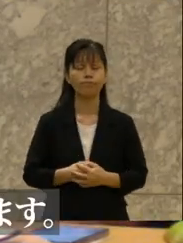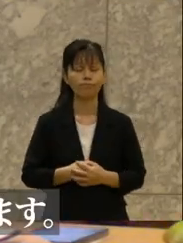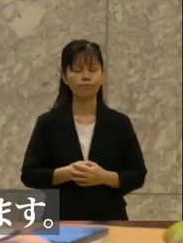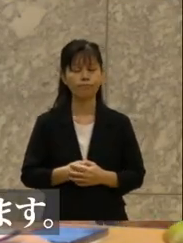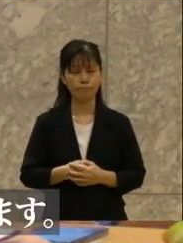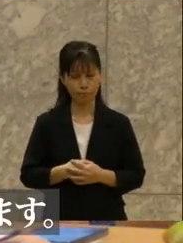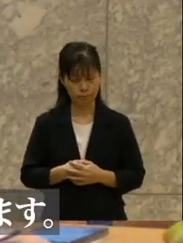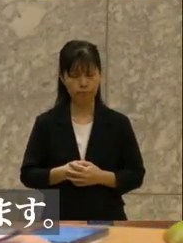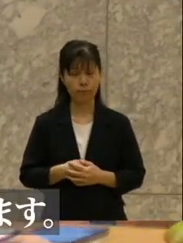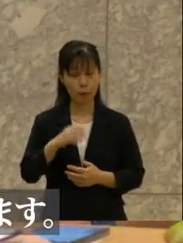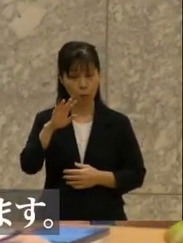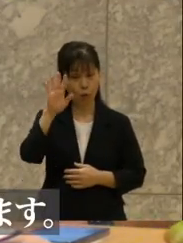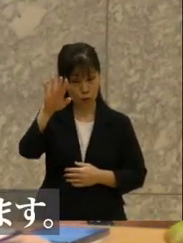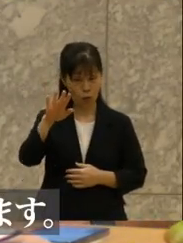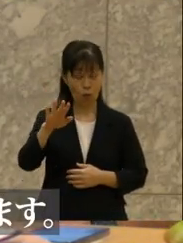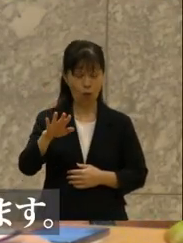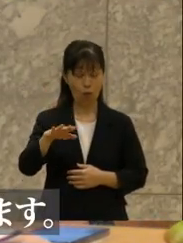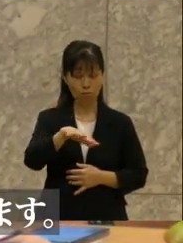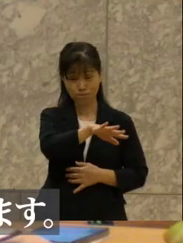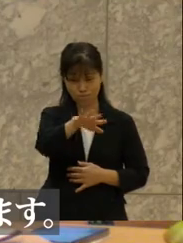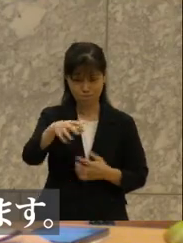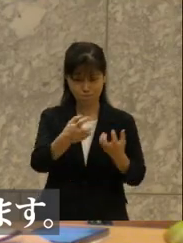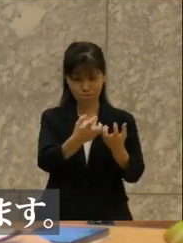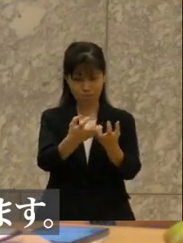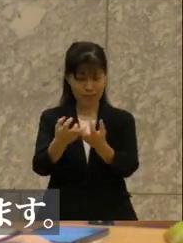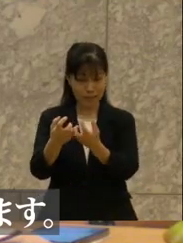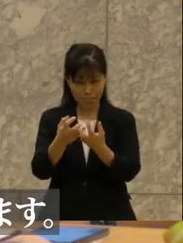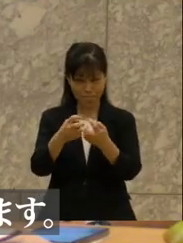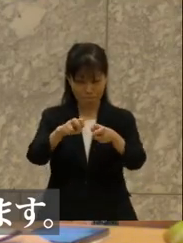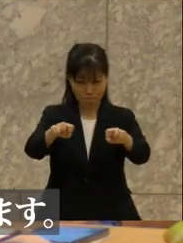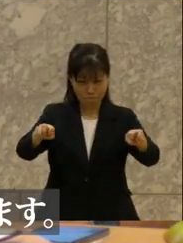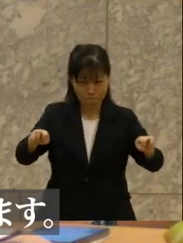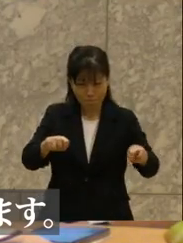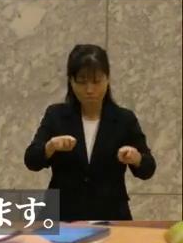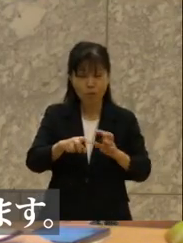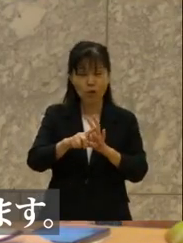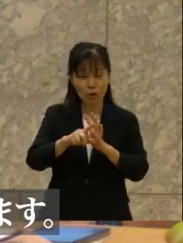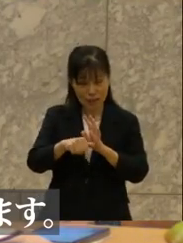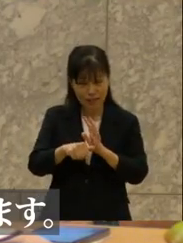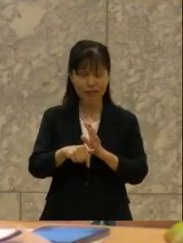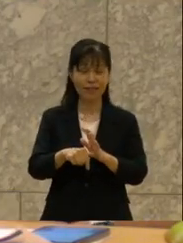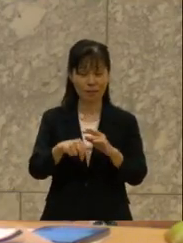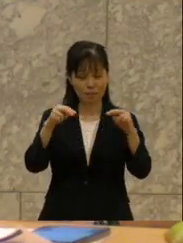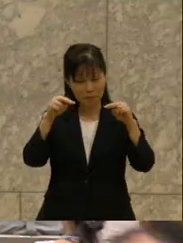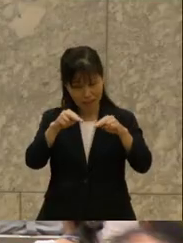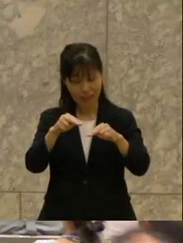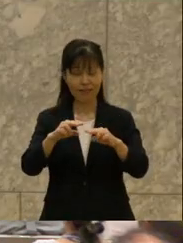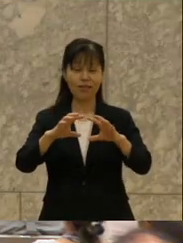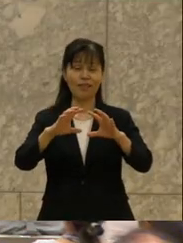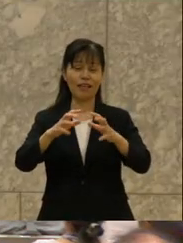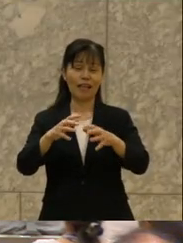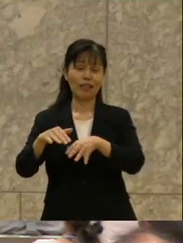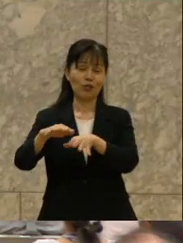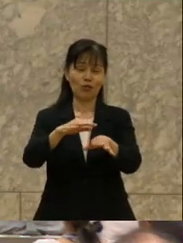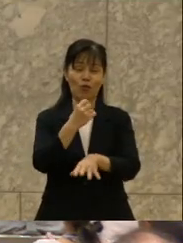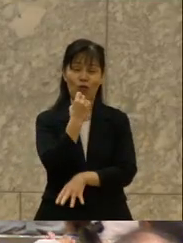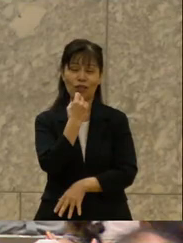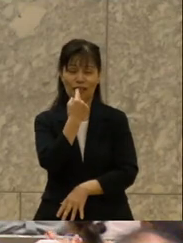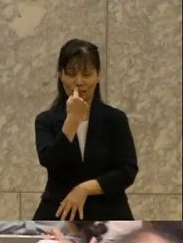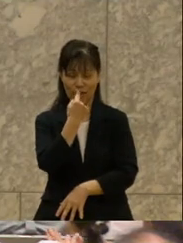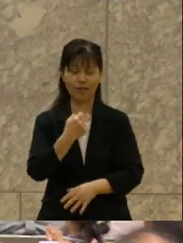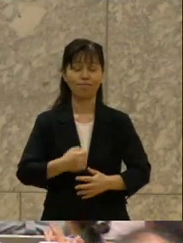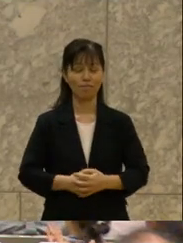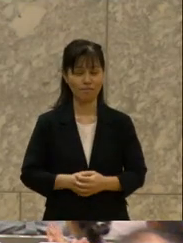超マインで全体でこう作り上げる世界陸上期待したいと思いますはいありがとうございました